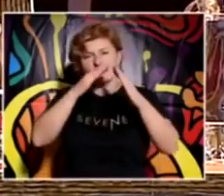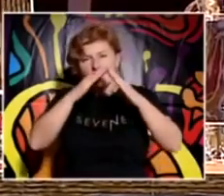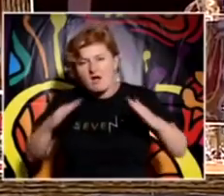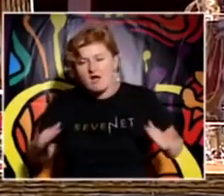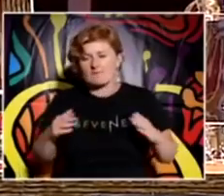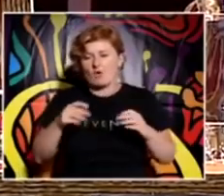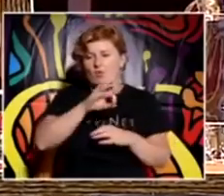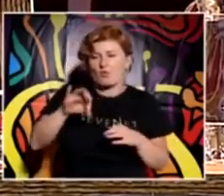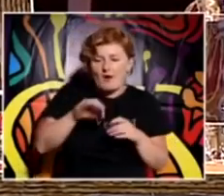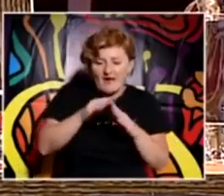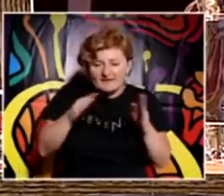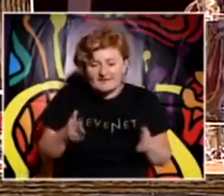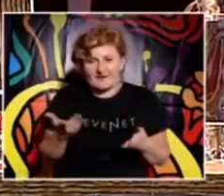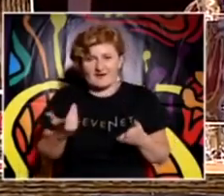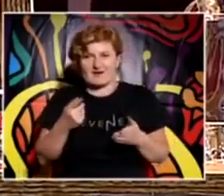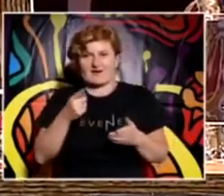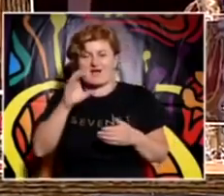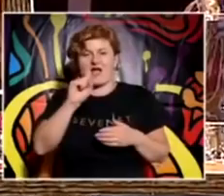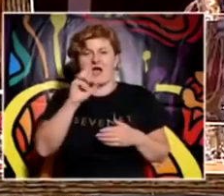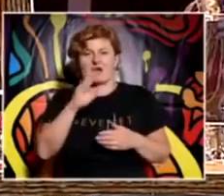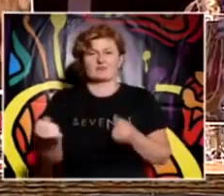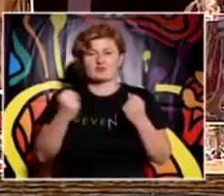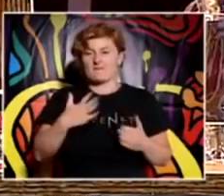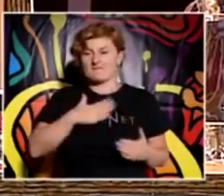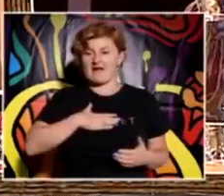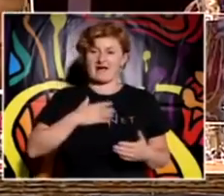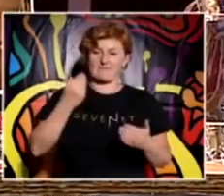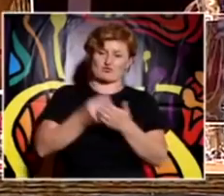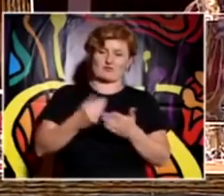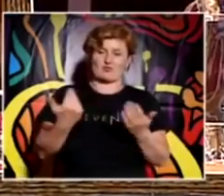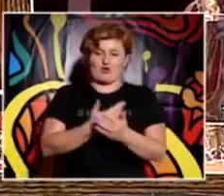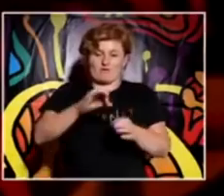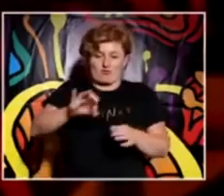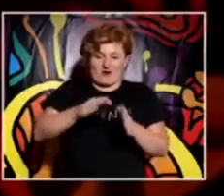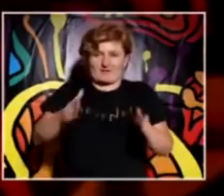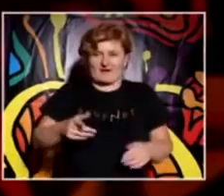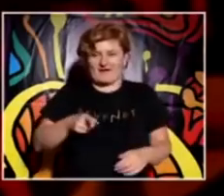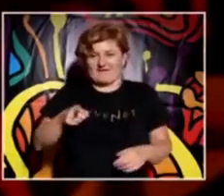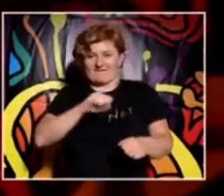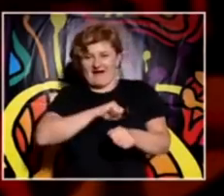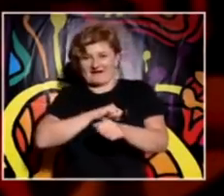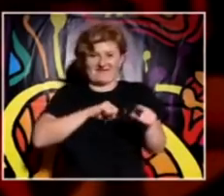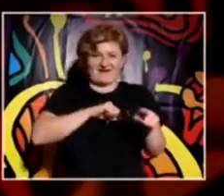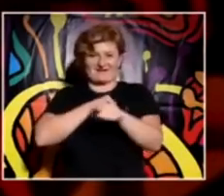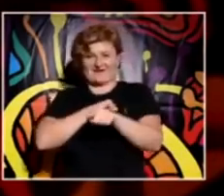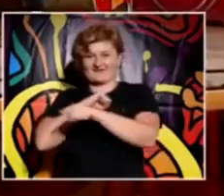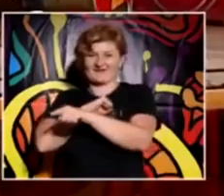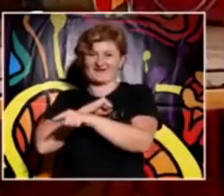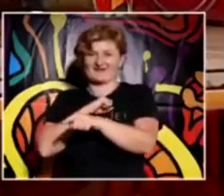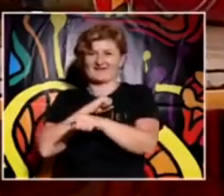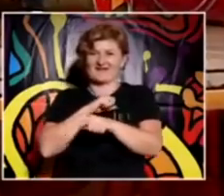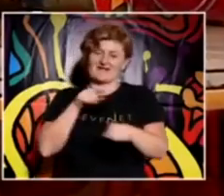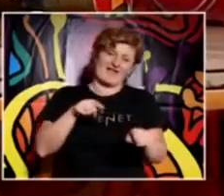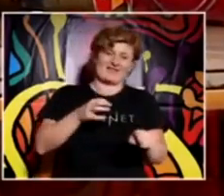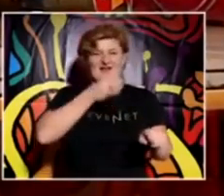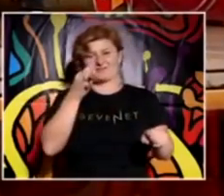namioty, kuchenki. Często Arek przynosi do domu, patrz, kupiłam nową kuchenkę, patrz, nowy i mówi, zobacz, ta jest fajna, ta jest fajna, ta tak, jest fajna, albo, ta,